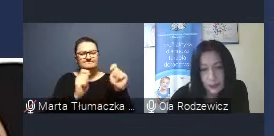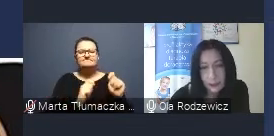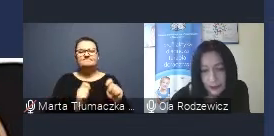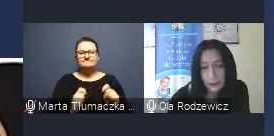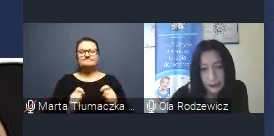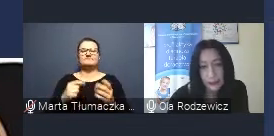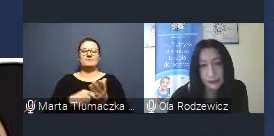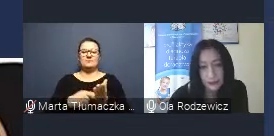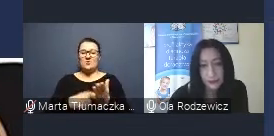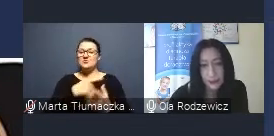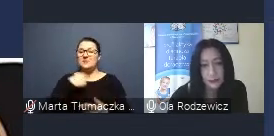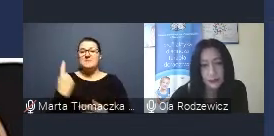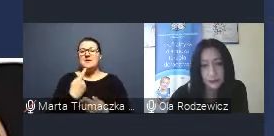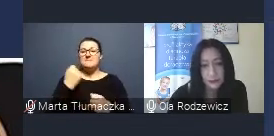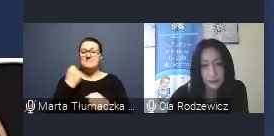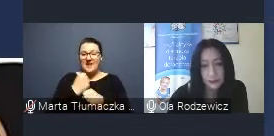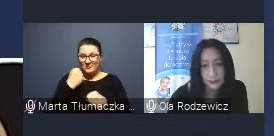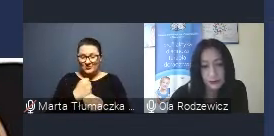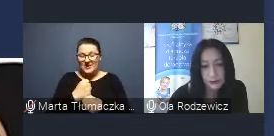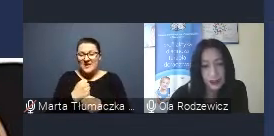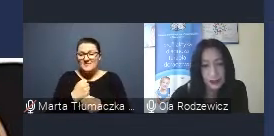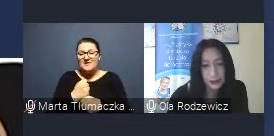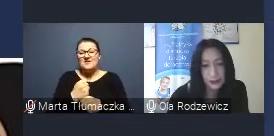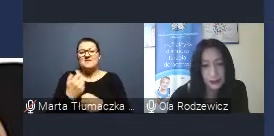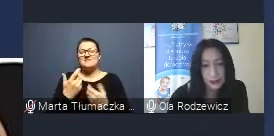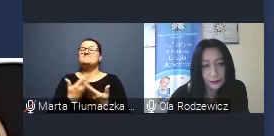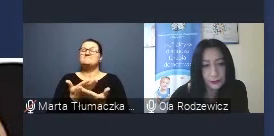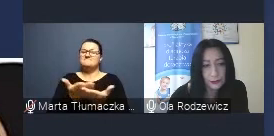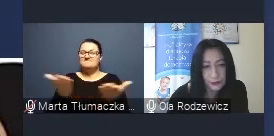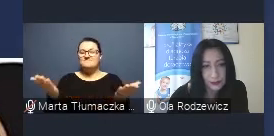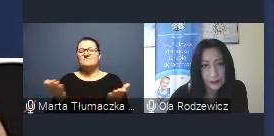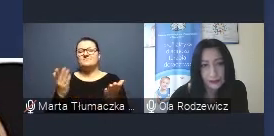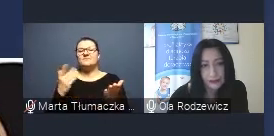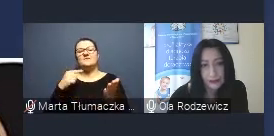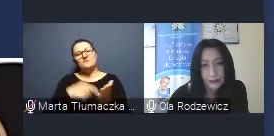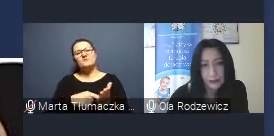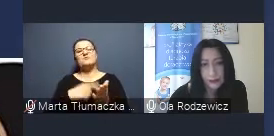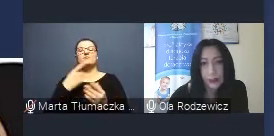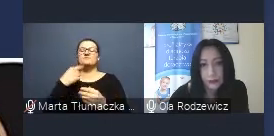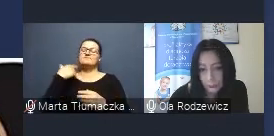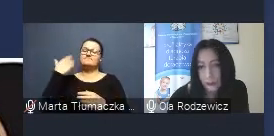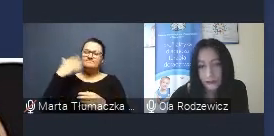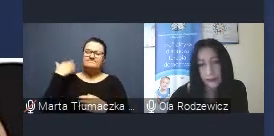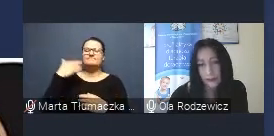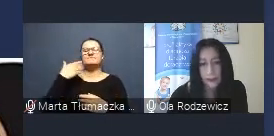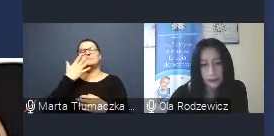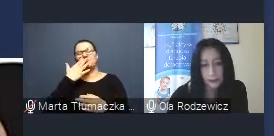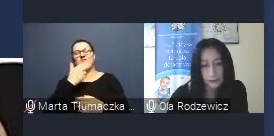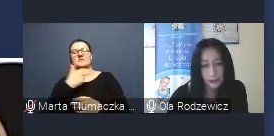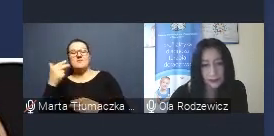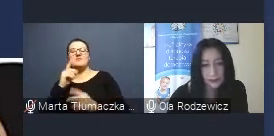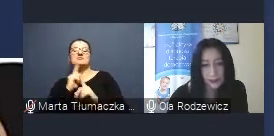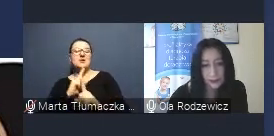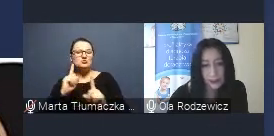że jesteśmy pracownikami, którzy kiedy mówi się o nauczycielach, to również warto pamiętać